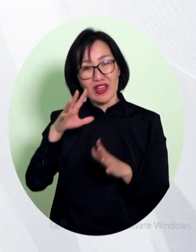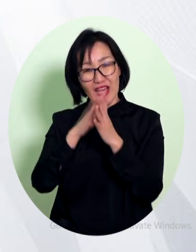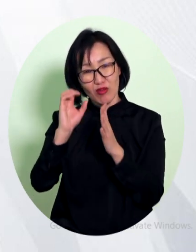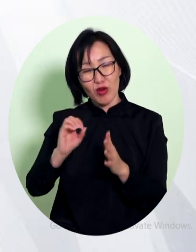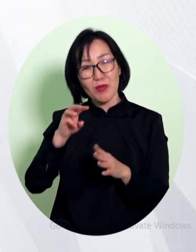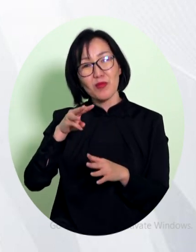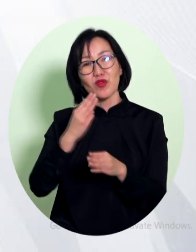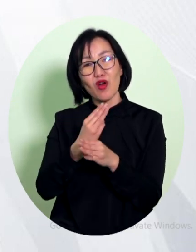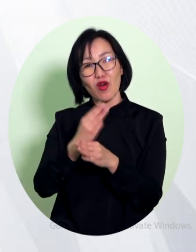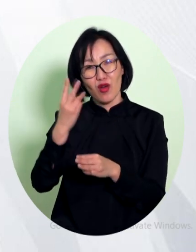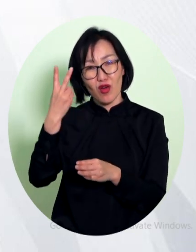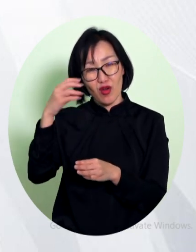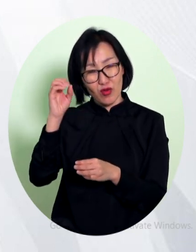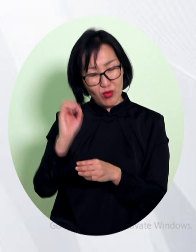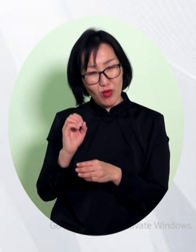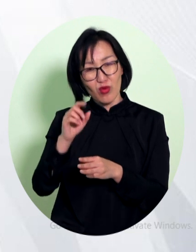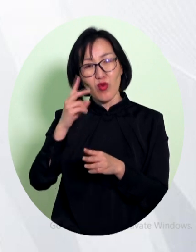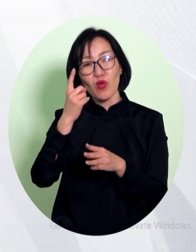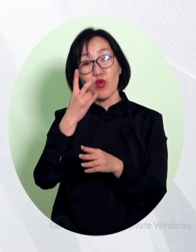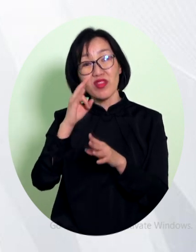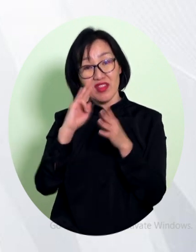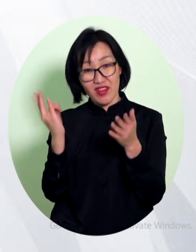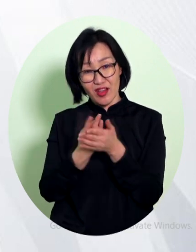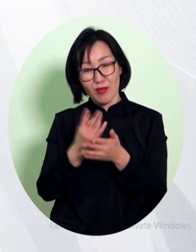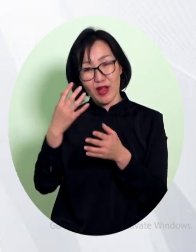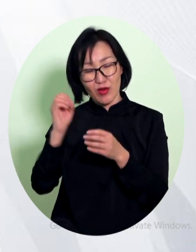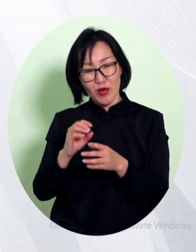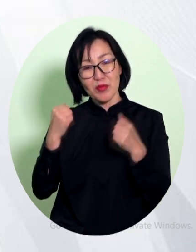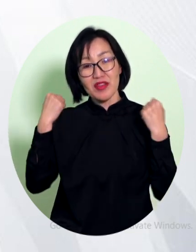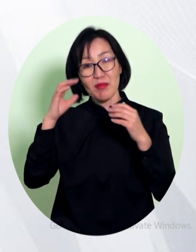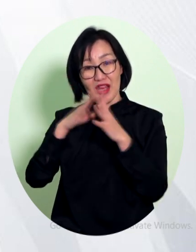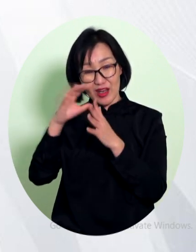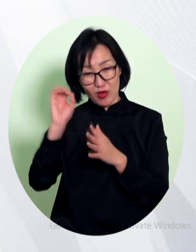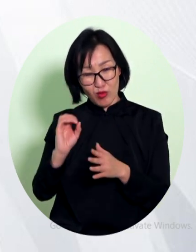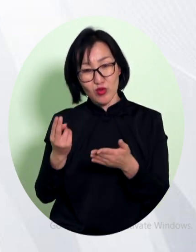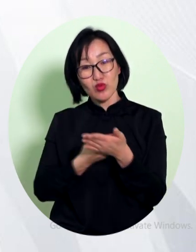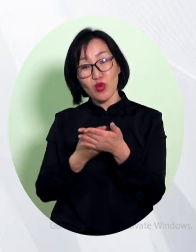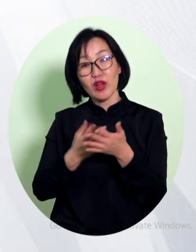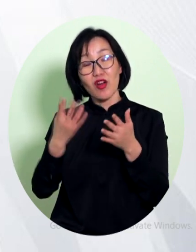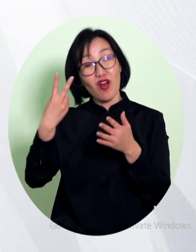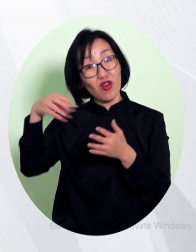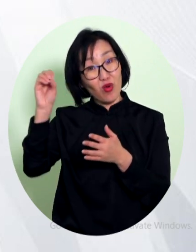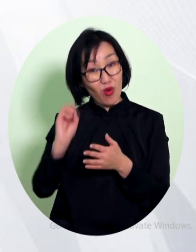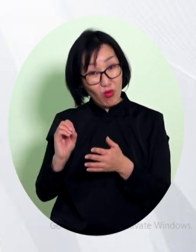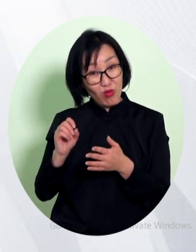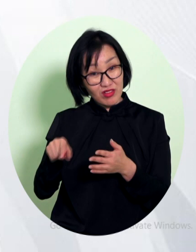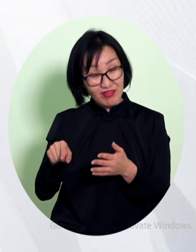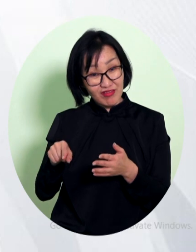хүн байгаль 20%, хүн нийгэм 10%, биеийн тамир 10%, дүрслэх урлаг 20% гэсэн